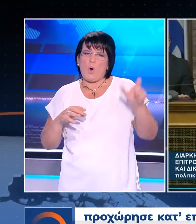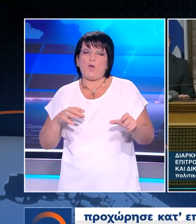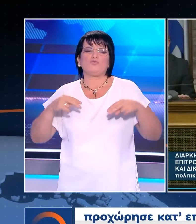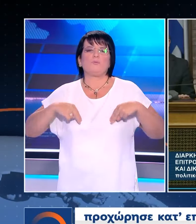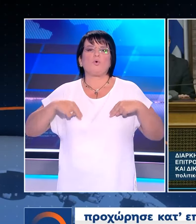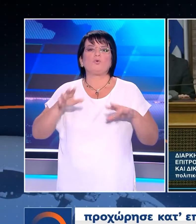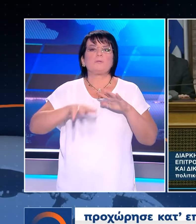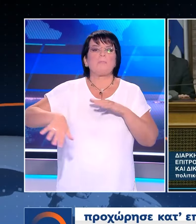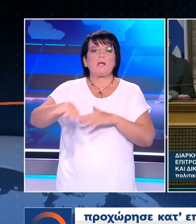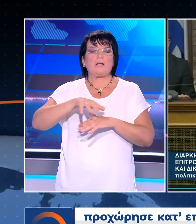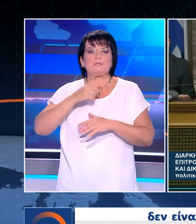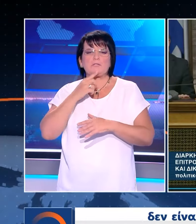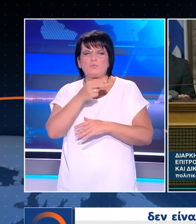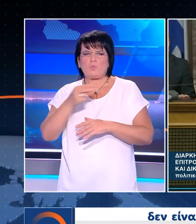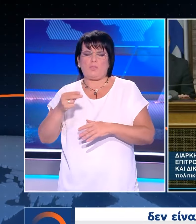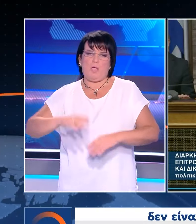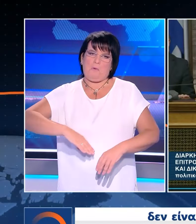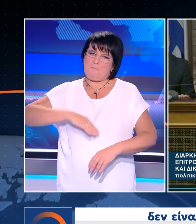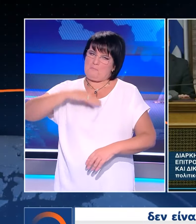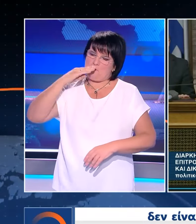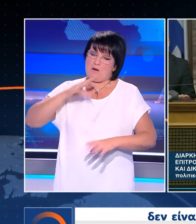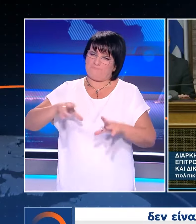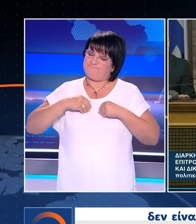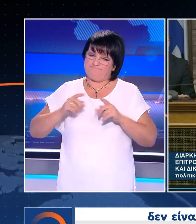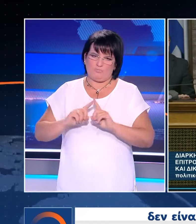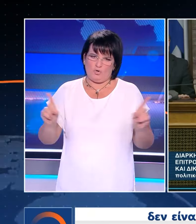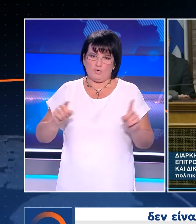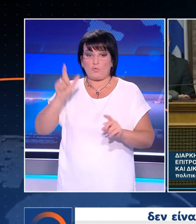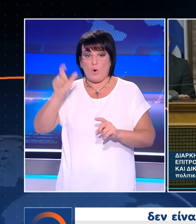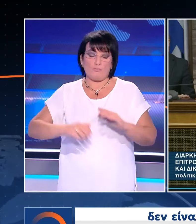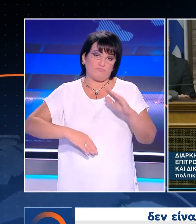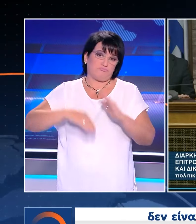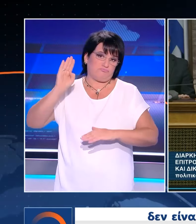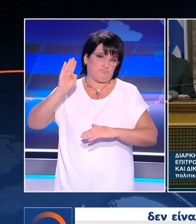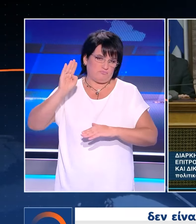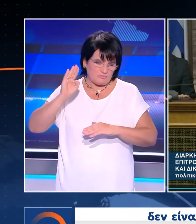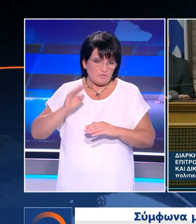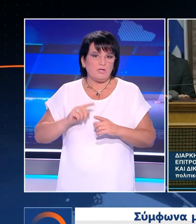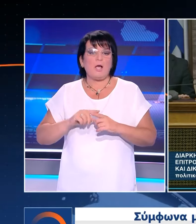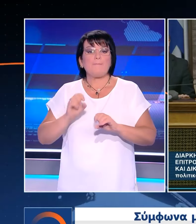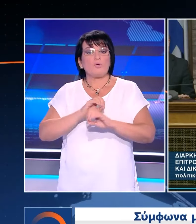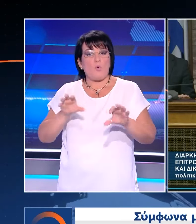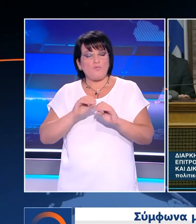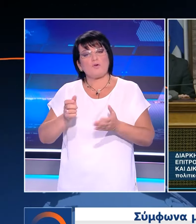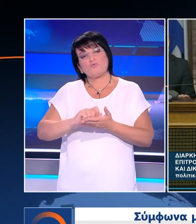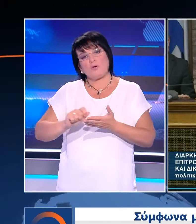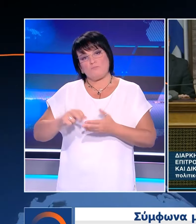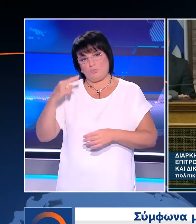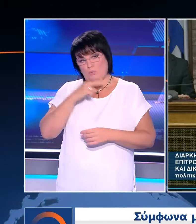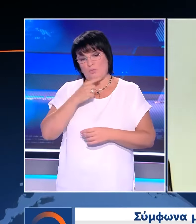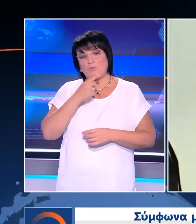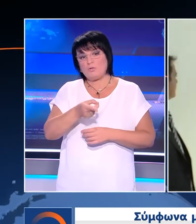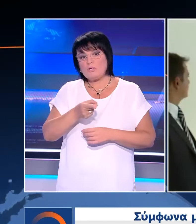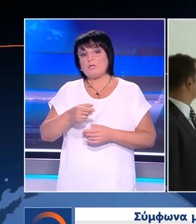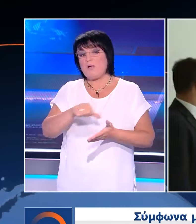διαμηνύει η λάσπη δεν είναι ανεκτή και πως ο κύριος σαλμάς υπερεβη τα εσκαμμένα σύμφωνα με πηγές από το μαξίμου πάντως